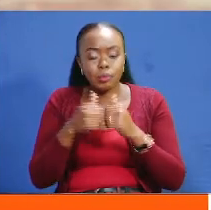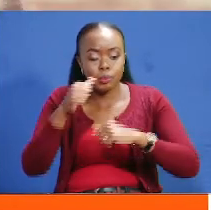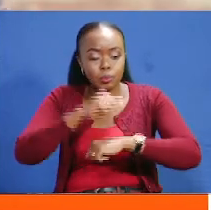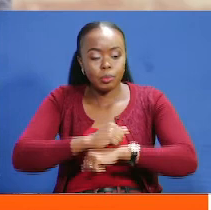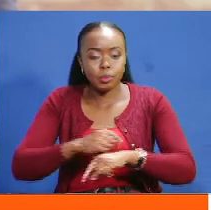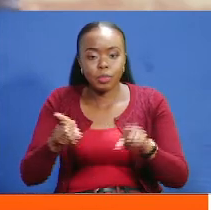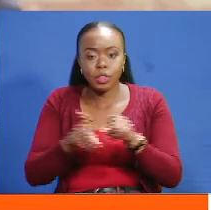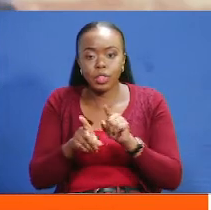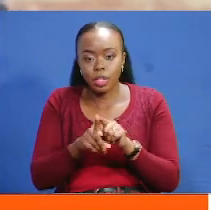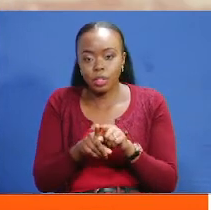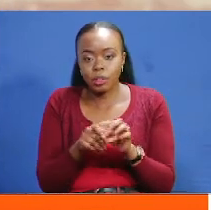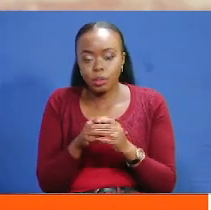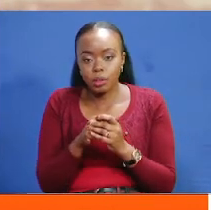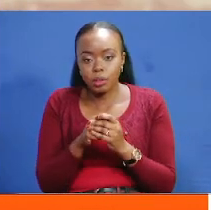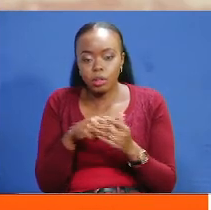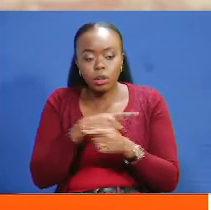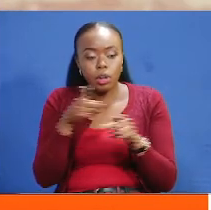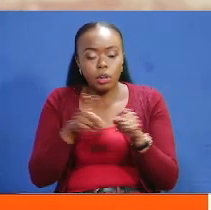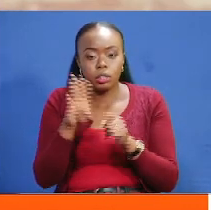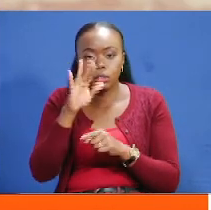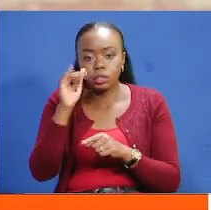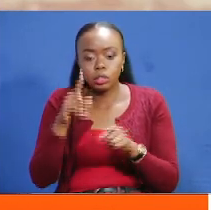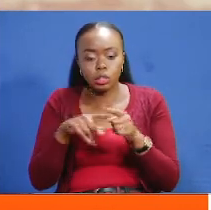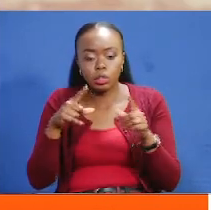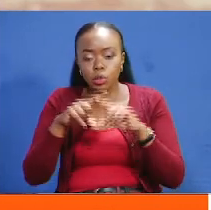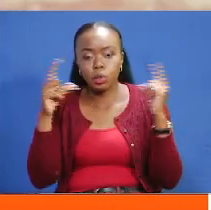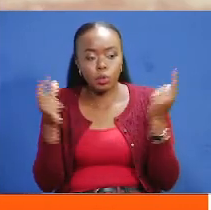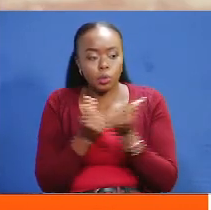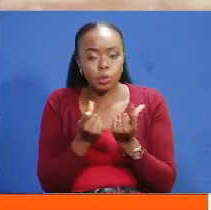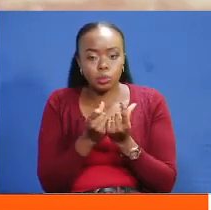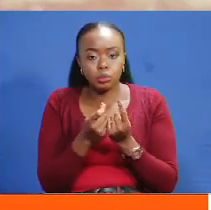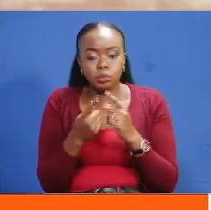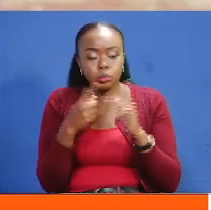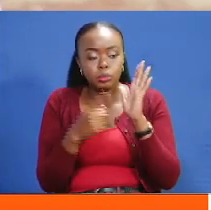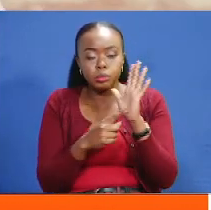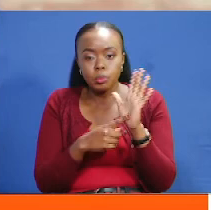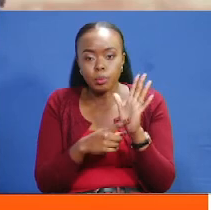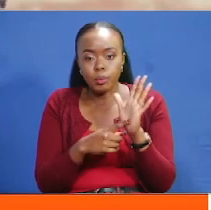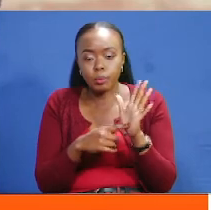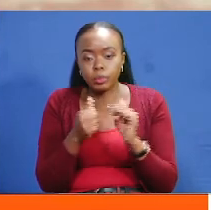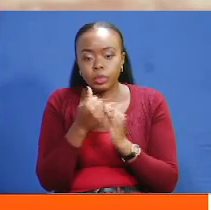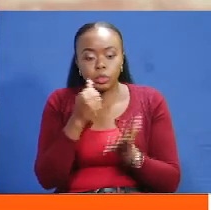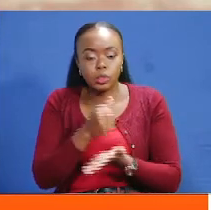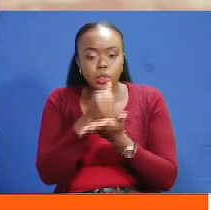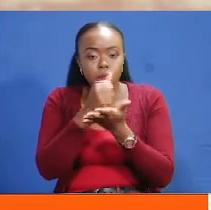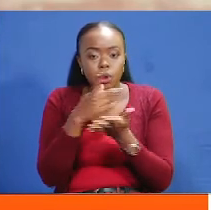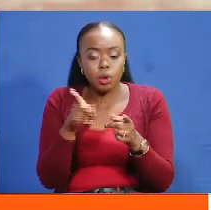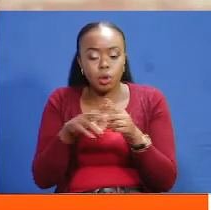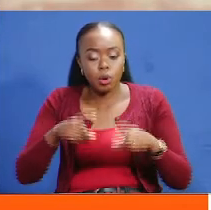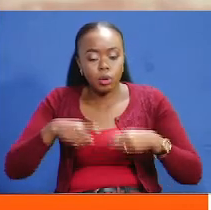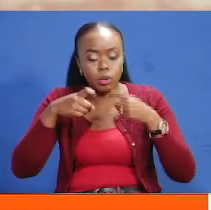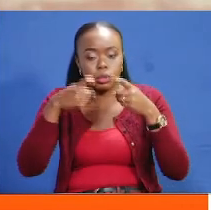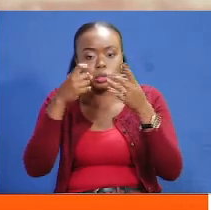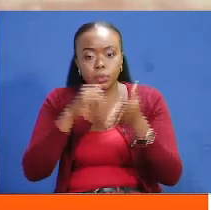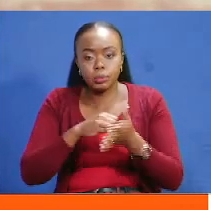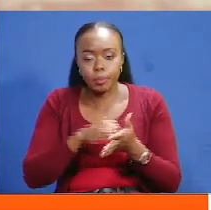pia. Mr. Guru or Simba Cement generally chose to donate or to give